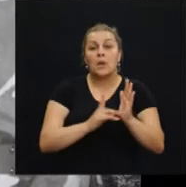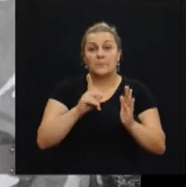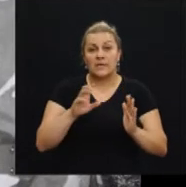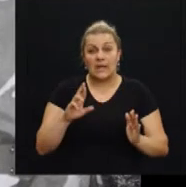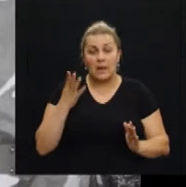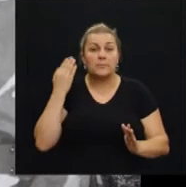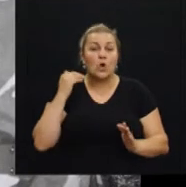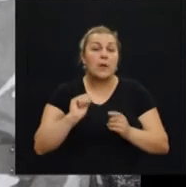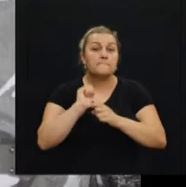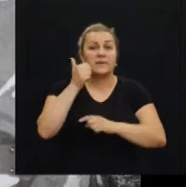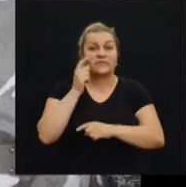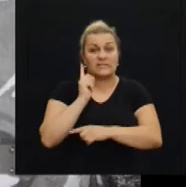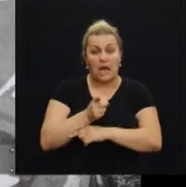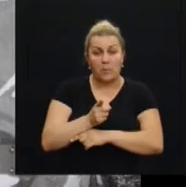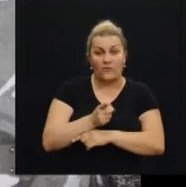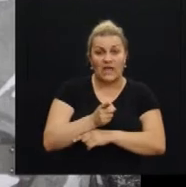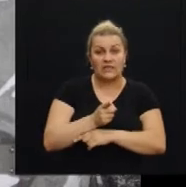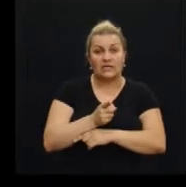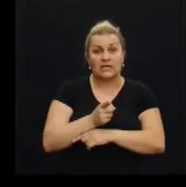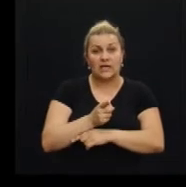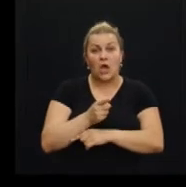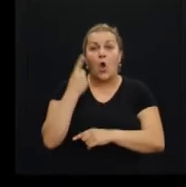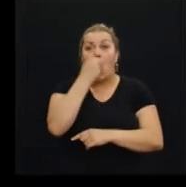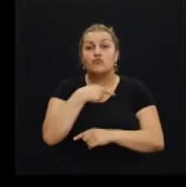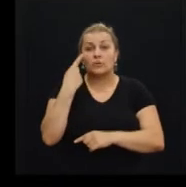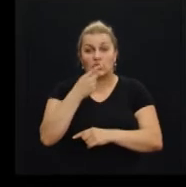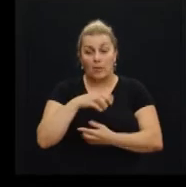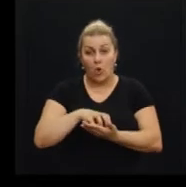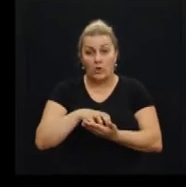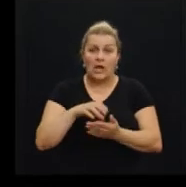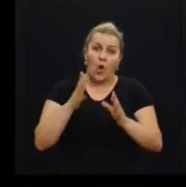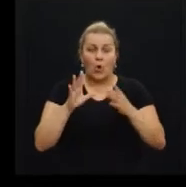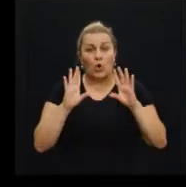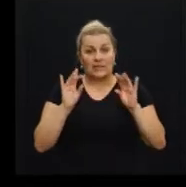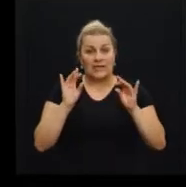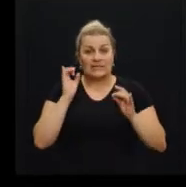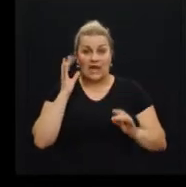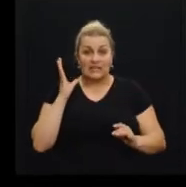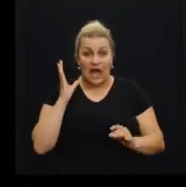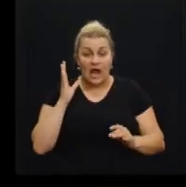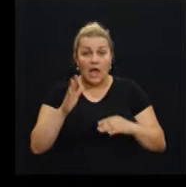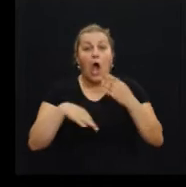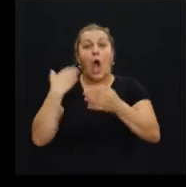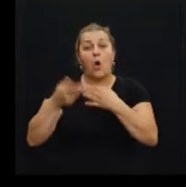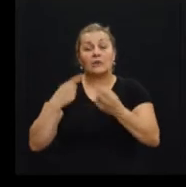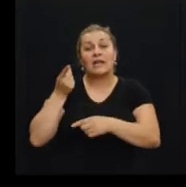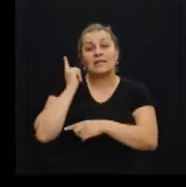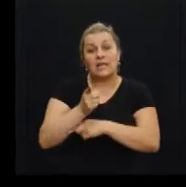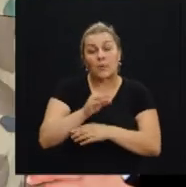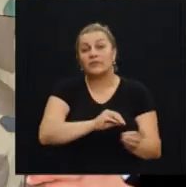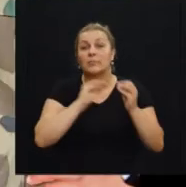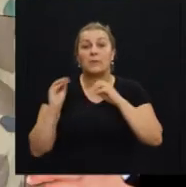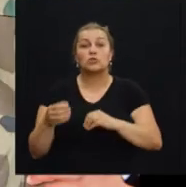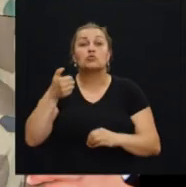Mile bio prvi zapovjednik Omiške bojne 10 dana, onda je na zapovjed prebačen